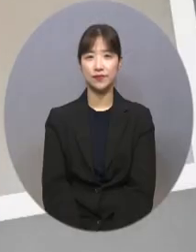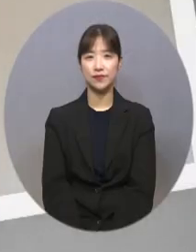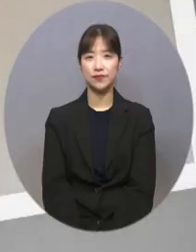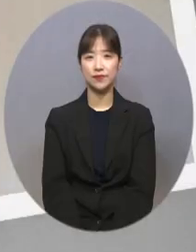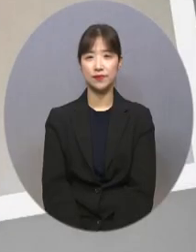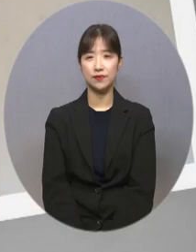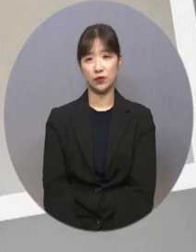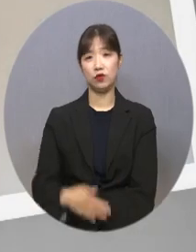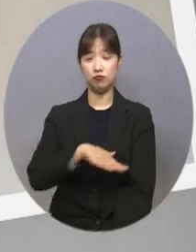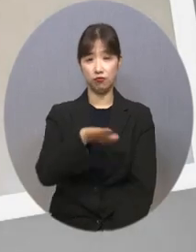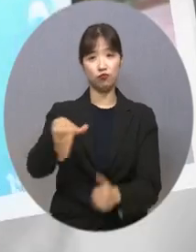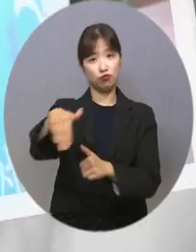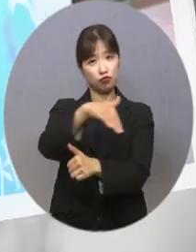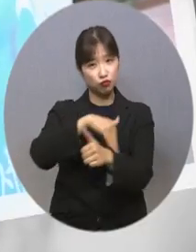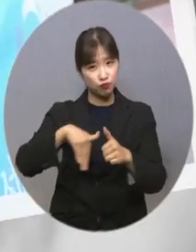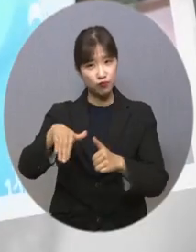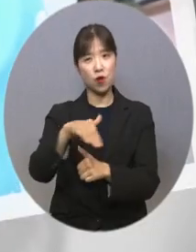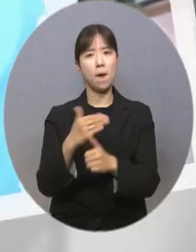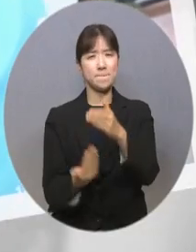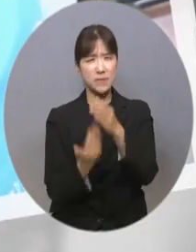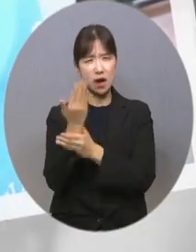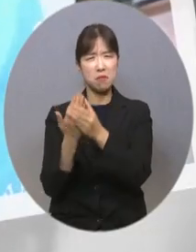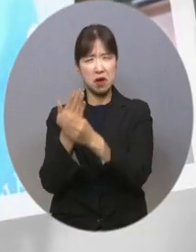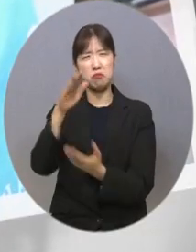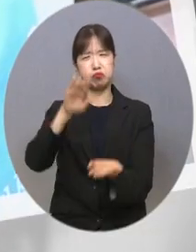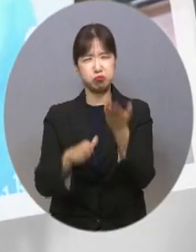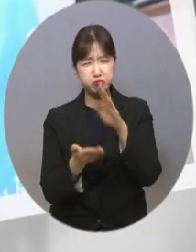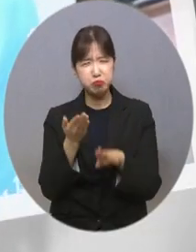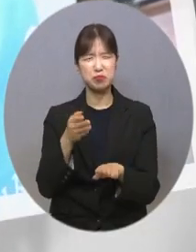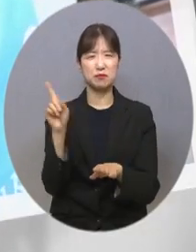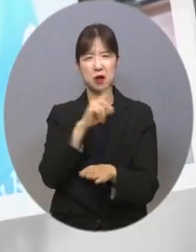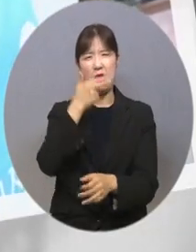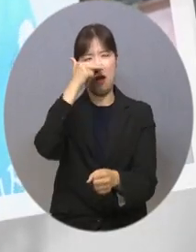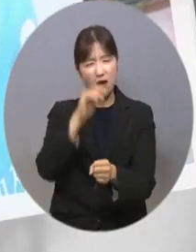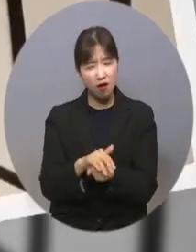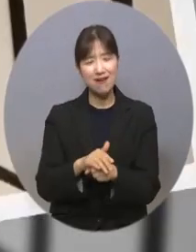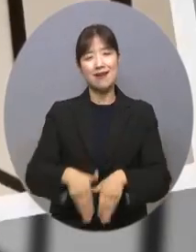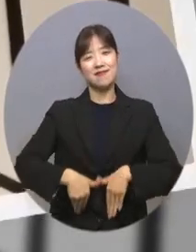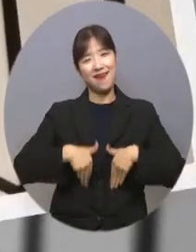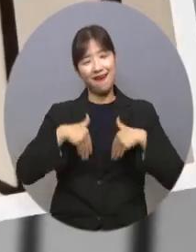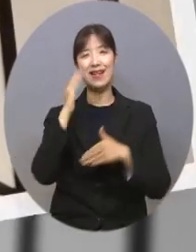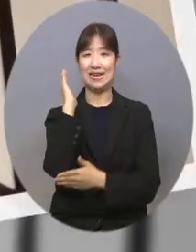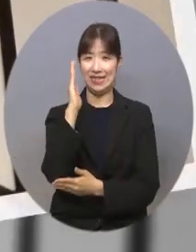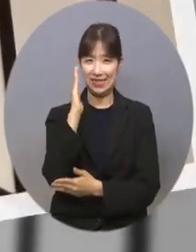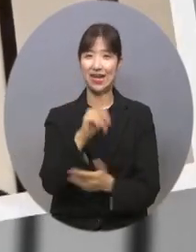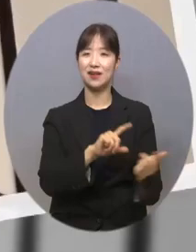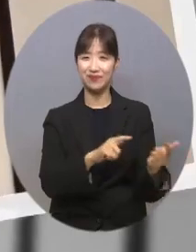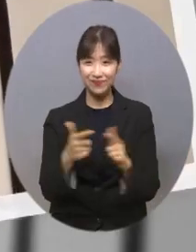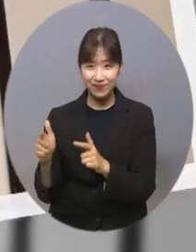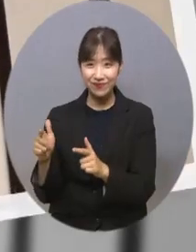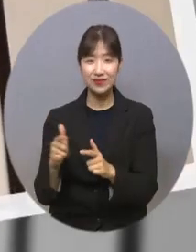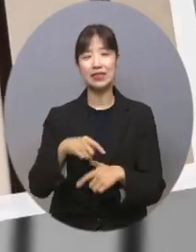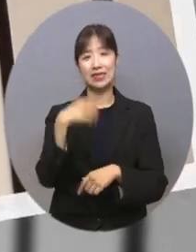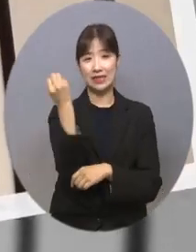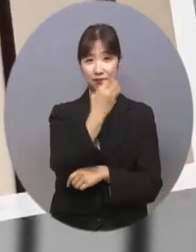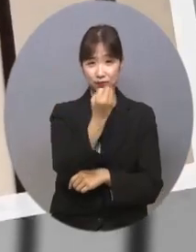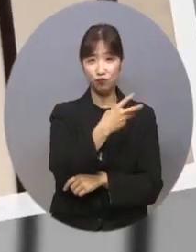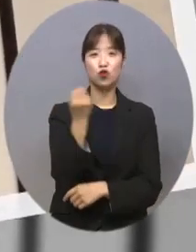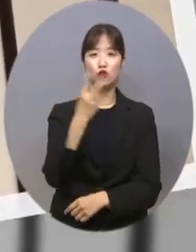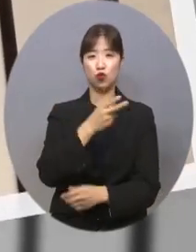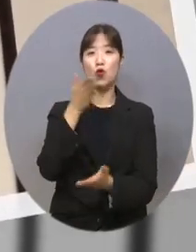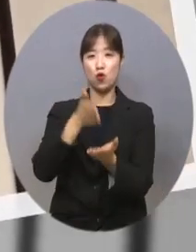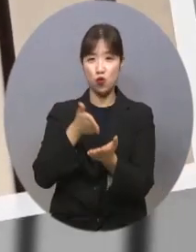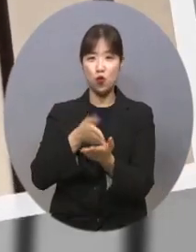우리 주변에서 일어나는 불공정한 사례부터 억울한 사연, 따뜻한 미담까지 장애인신문과